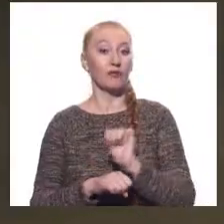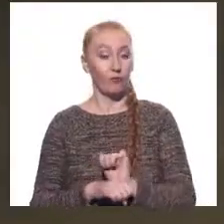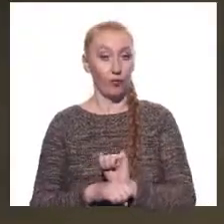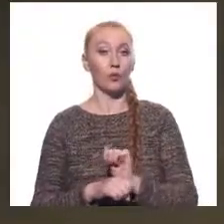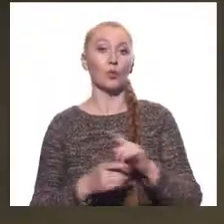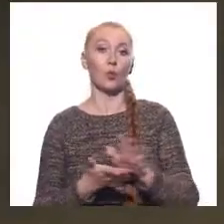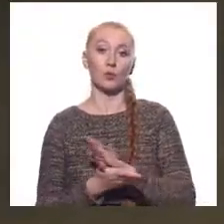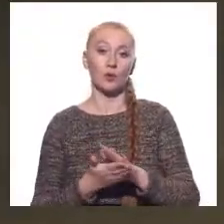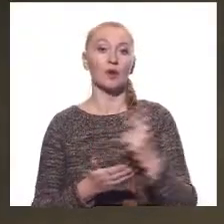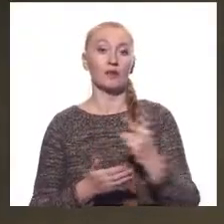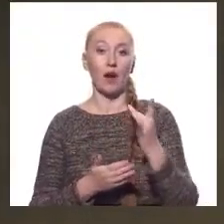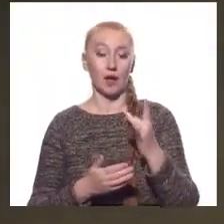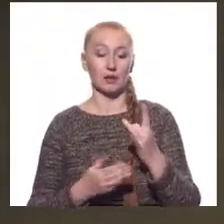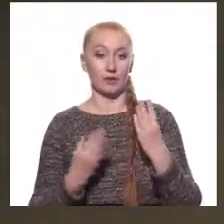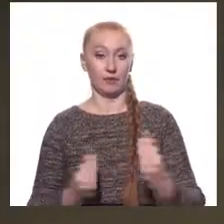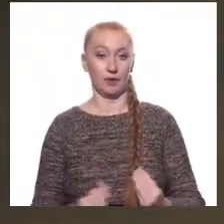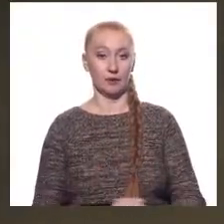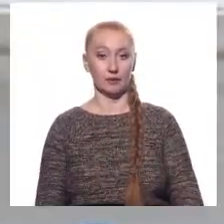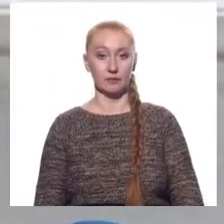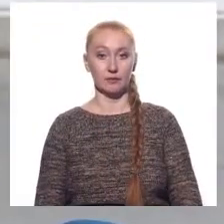станції прибирають 2 рази на день.